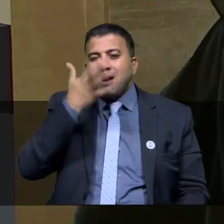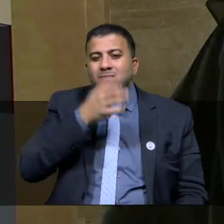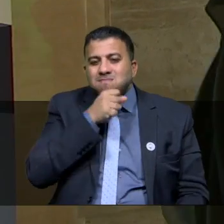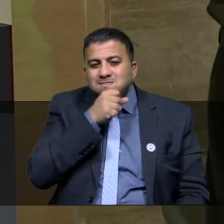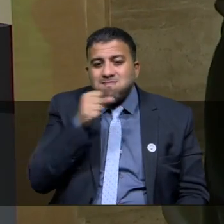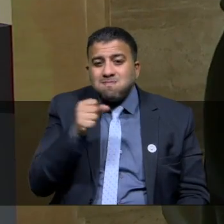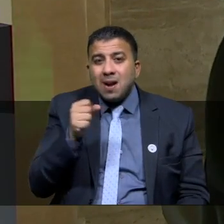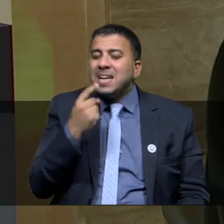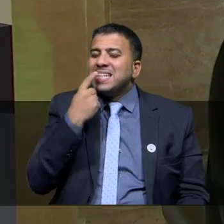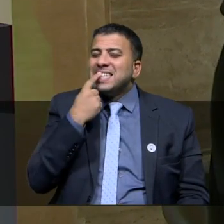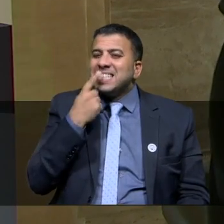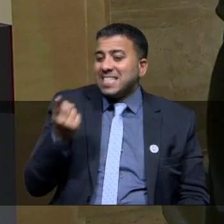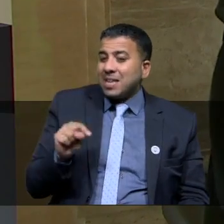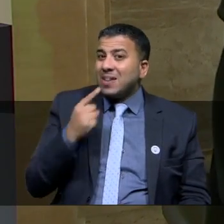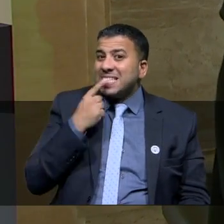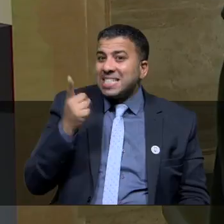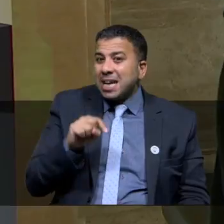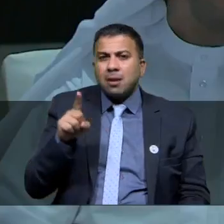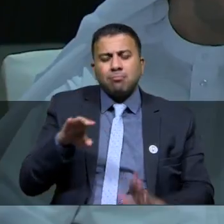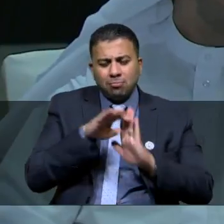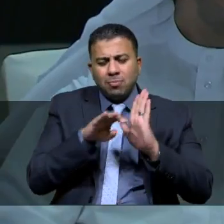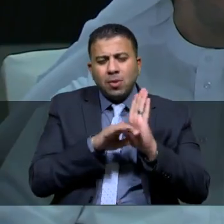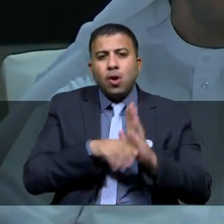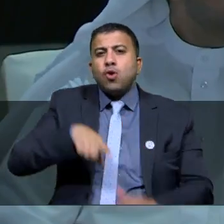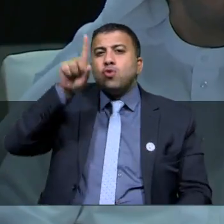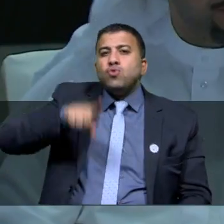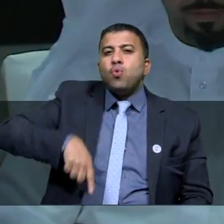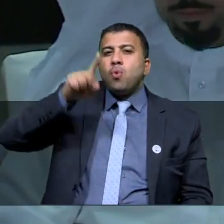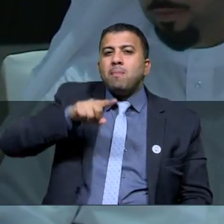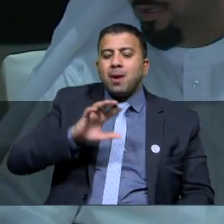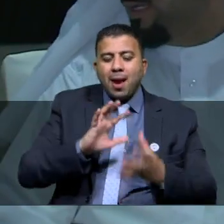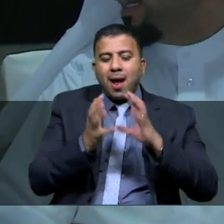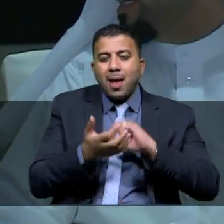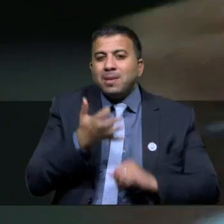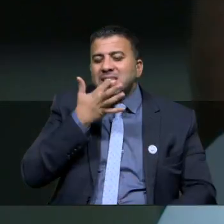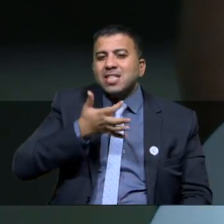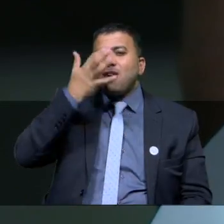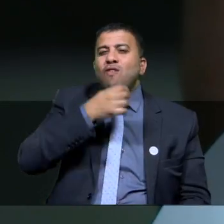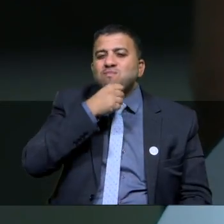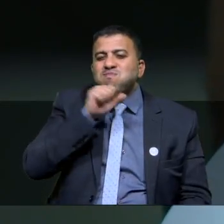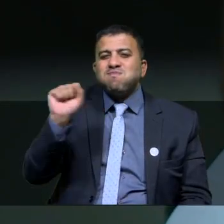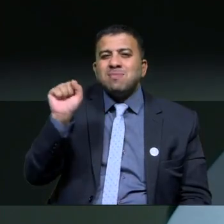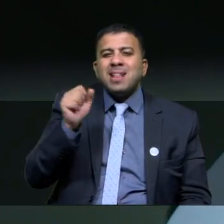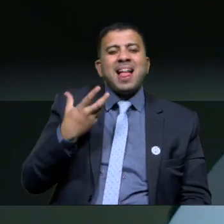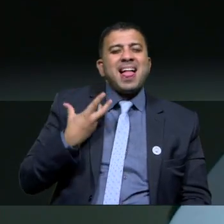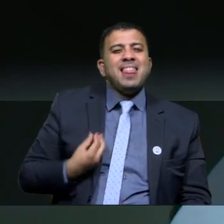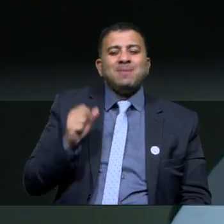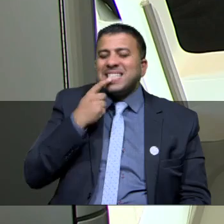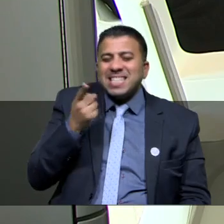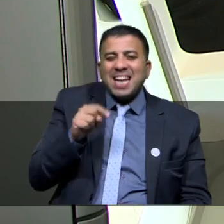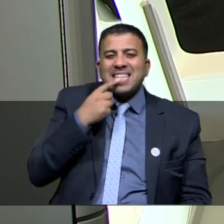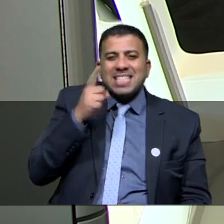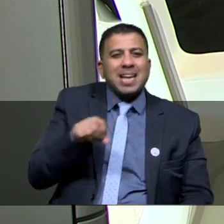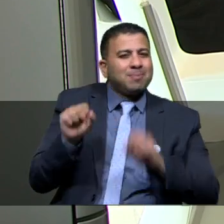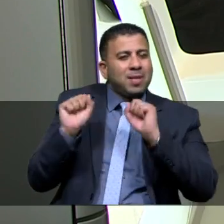حدثا سنويا ينظم بالتزامن مع اليوم العالمي للمسن، تظاهرة من شأنها فتح